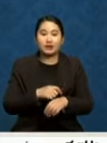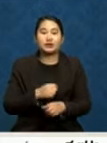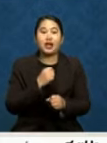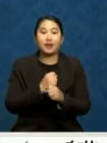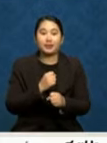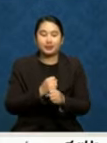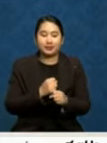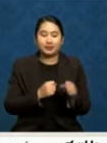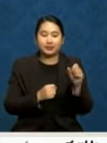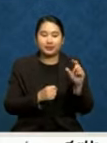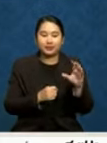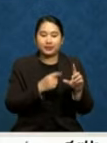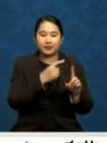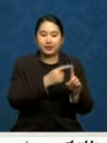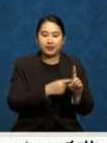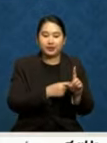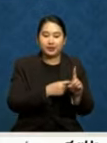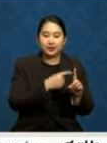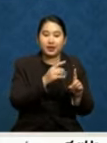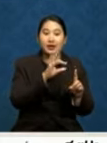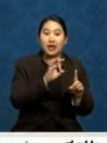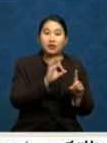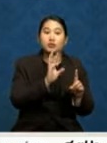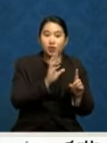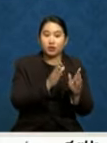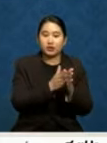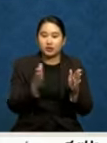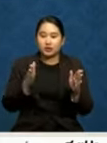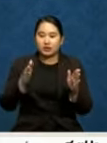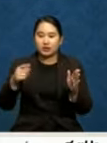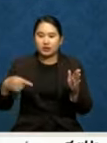ทุนเลี้ยงชีพตั้งแต่96เดือนแต่ไม่ถึง